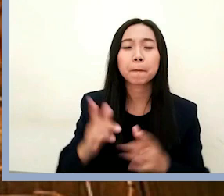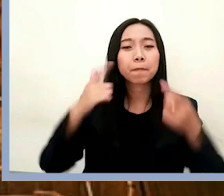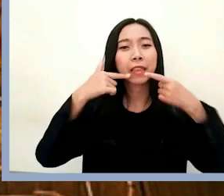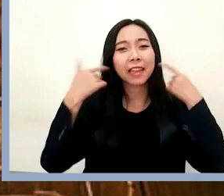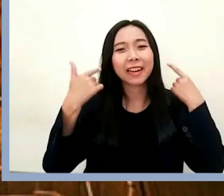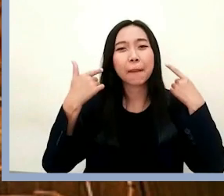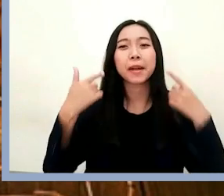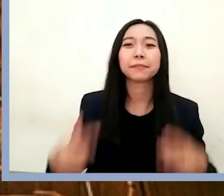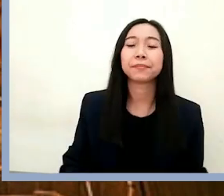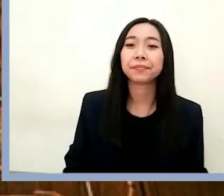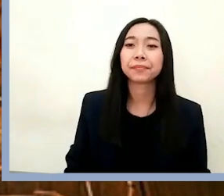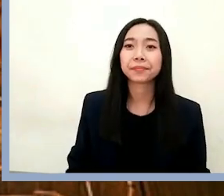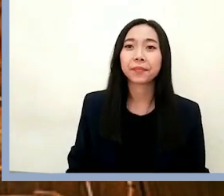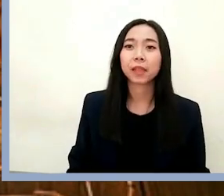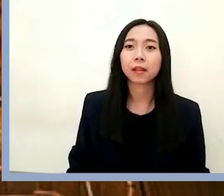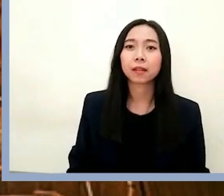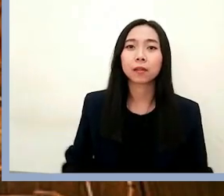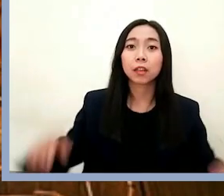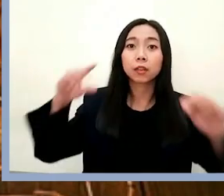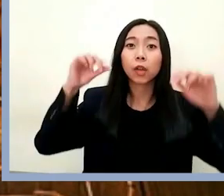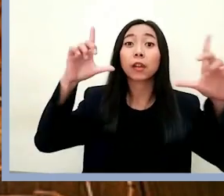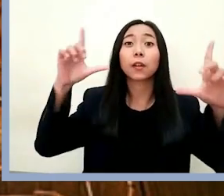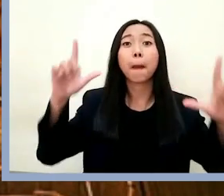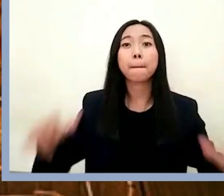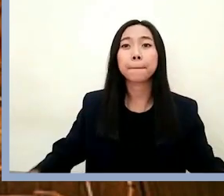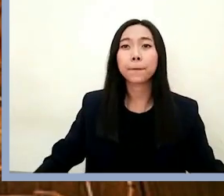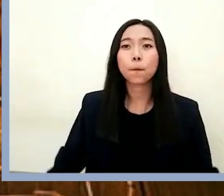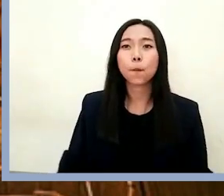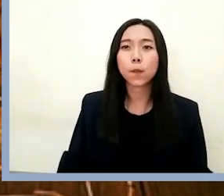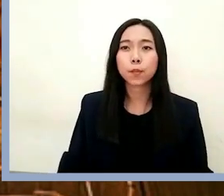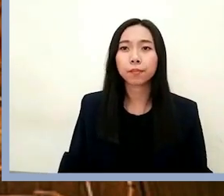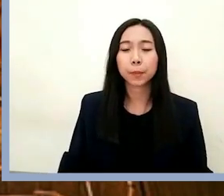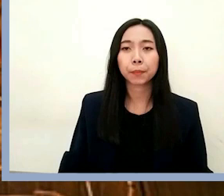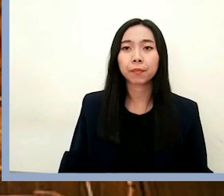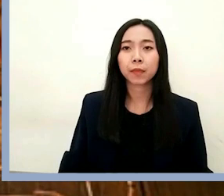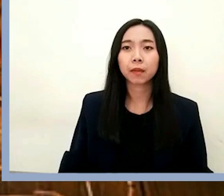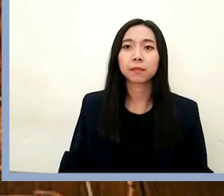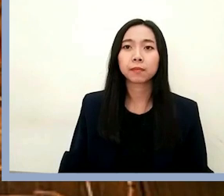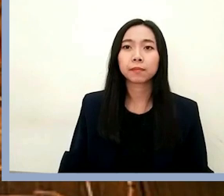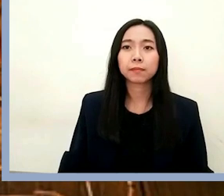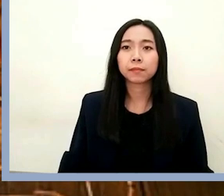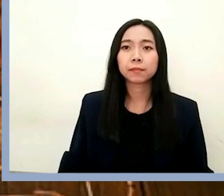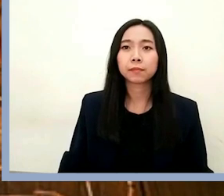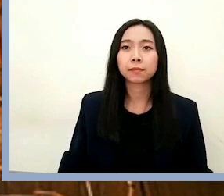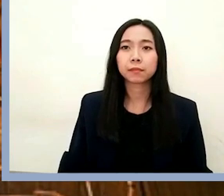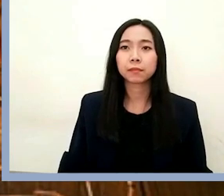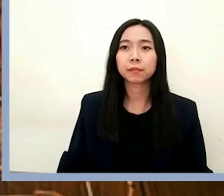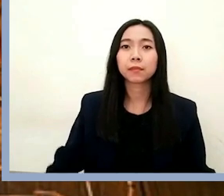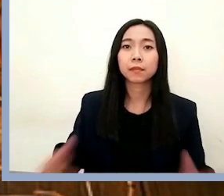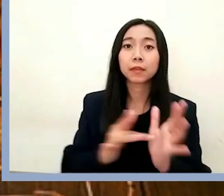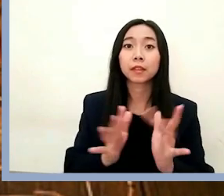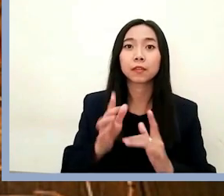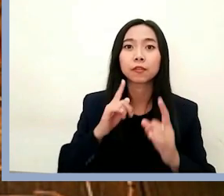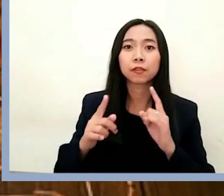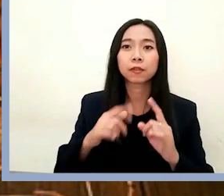bagi dia itu mengejutkan lebih daripada itu Yesus apalagi dia mengatakan Ya Tuhan